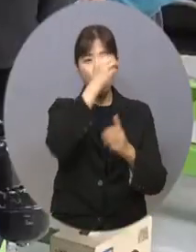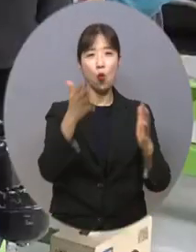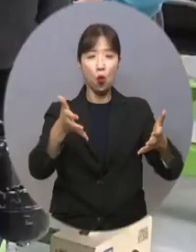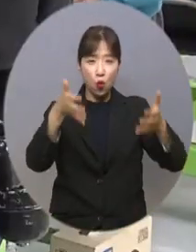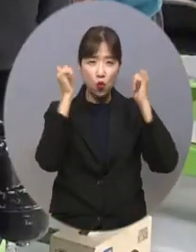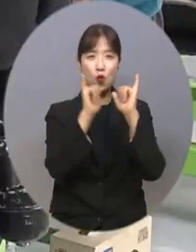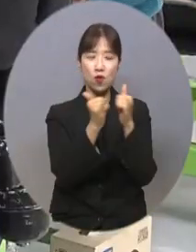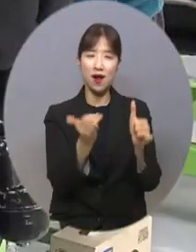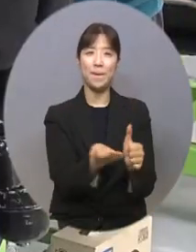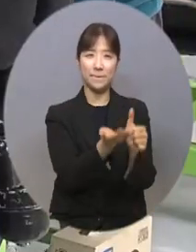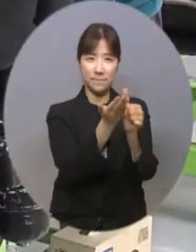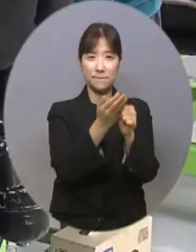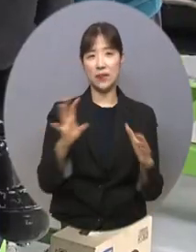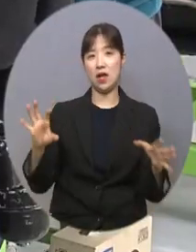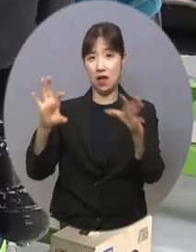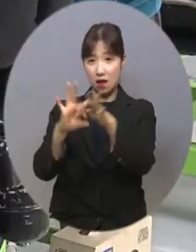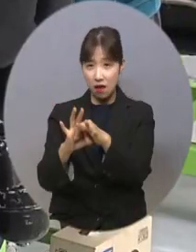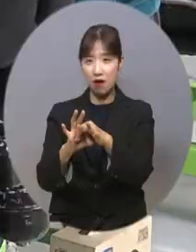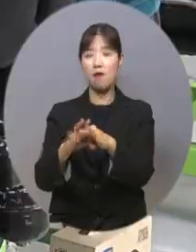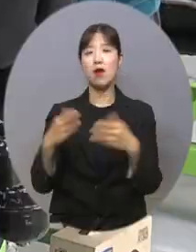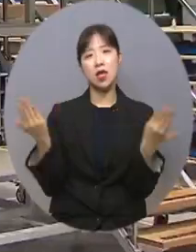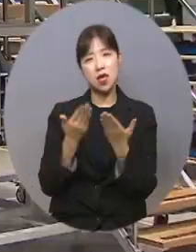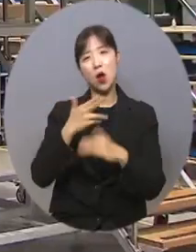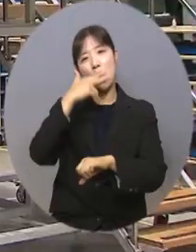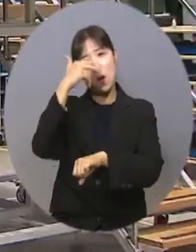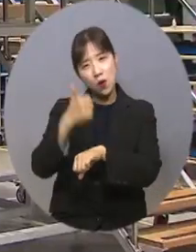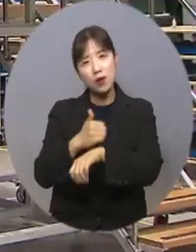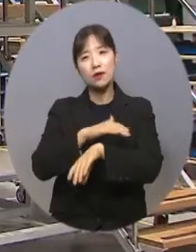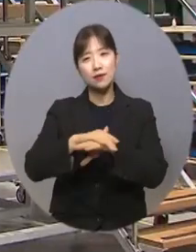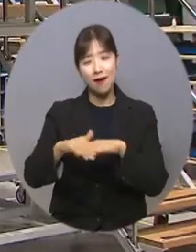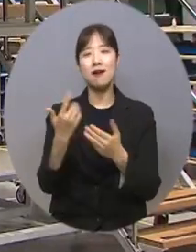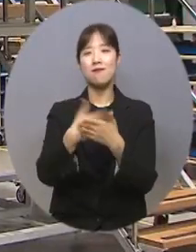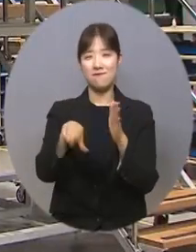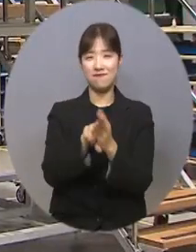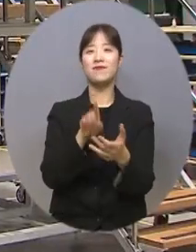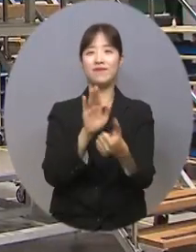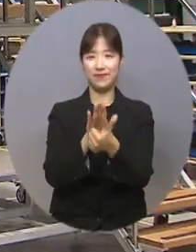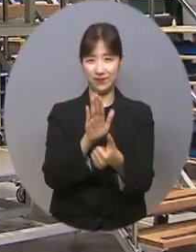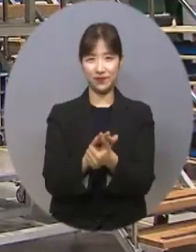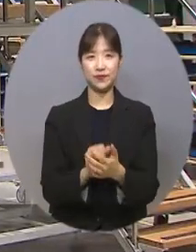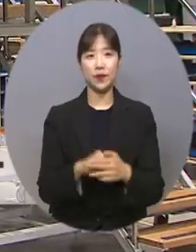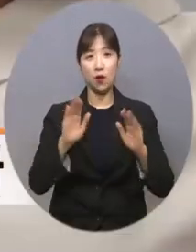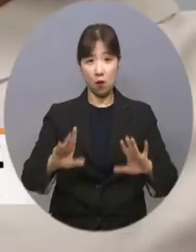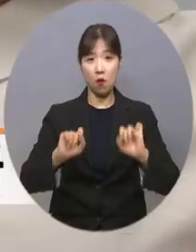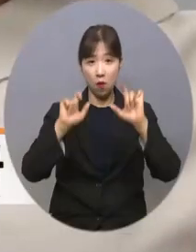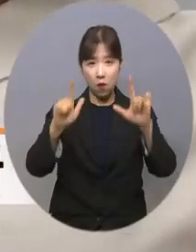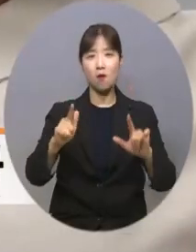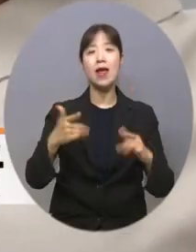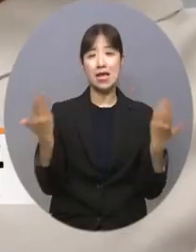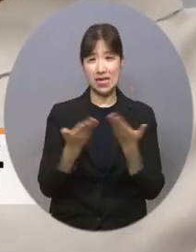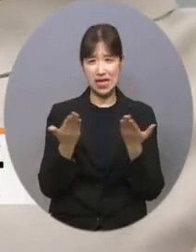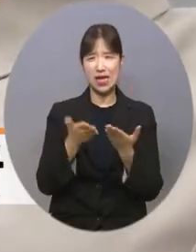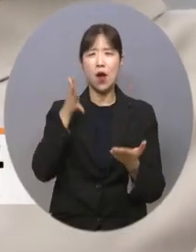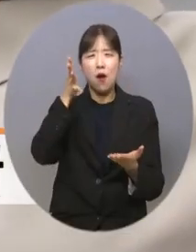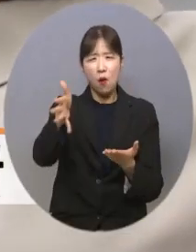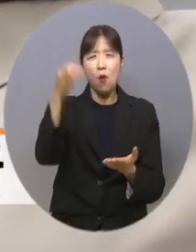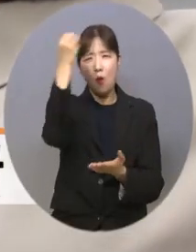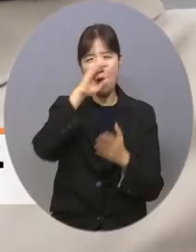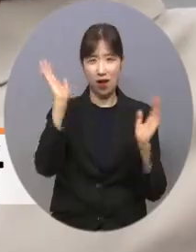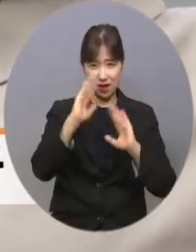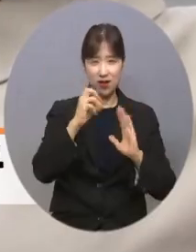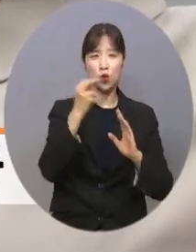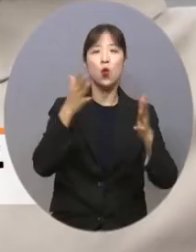양성하고 채용연계, 기업적응 등을 통합지원하는 사업입니다. 올해는 직업계고 3학년 재학생이나